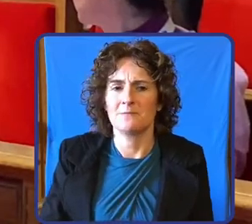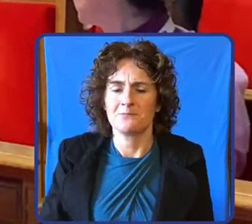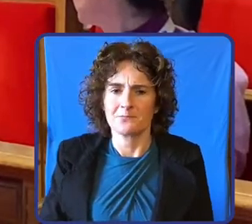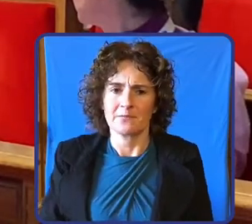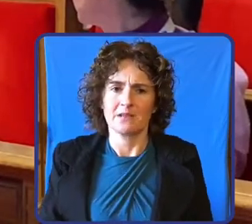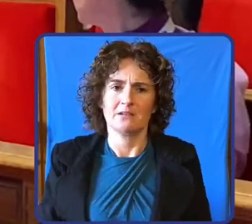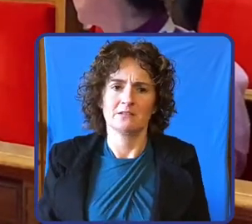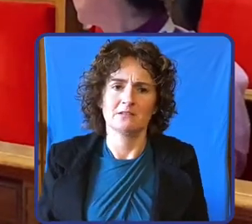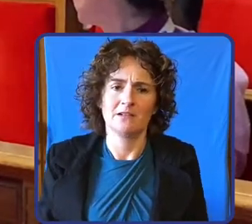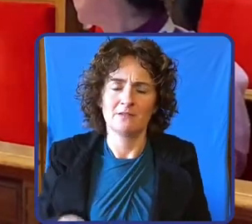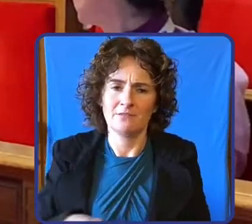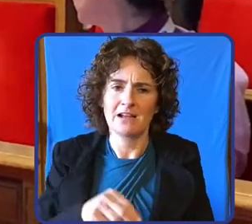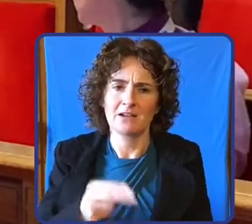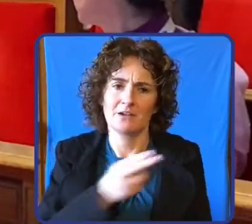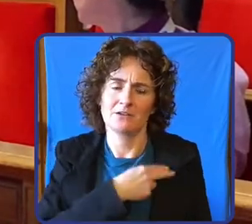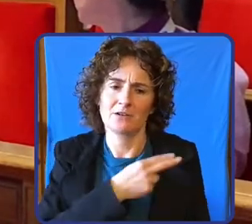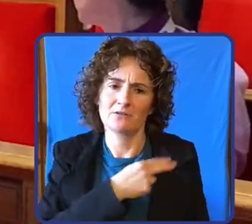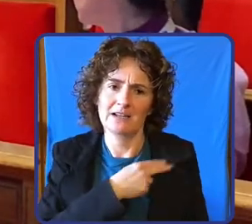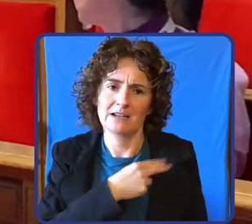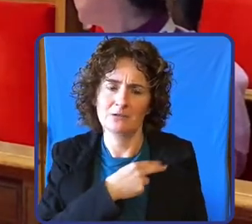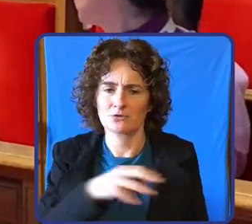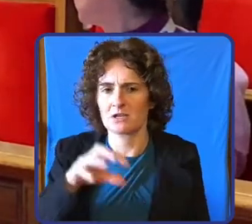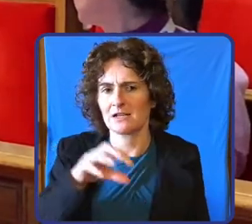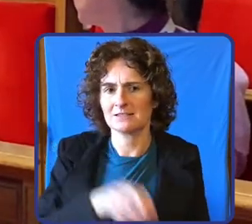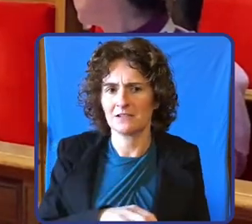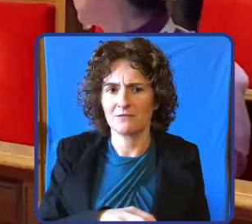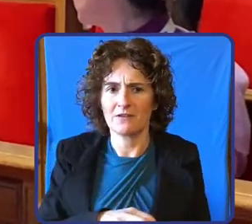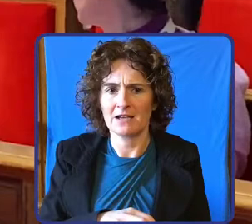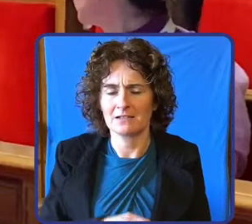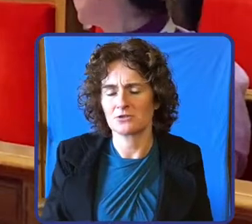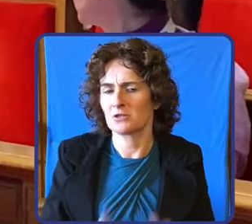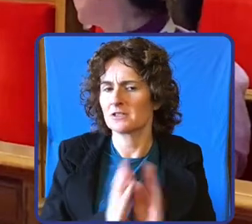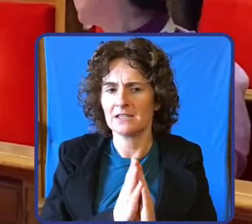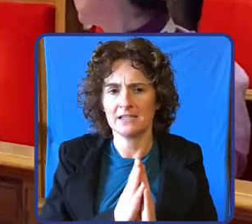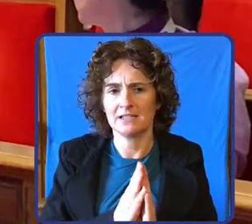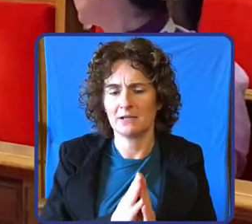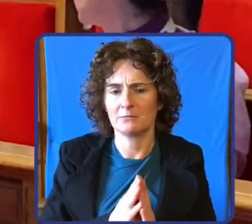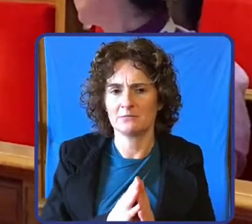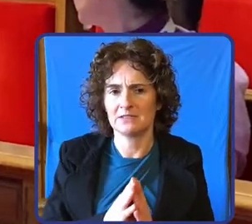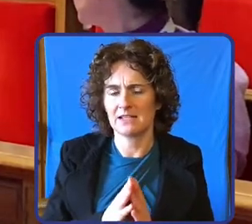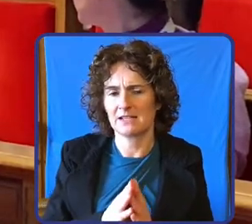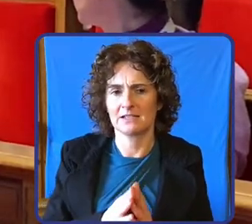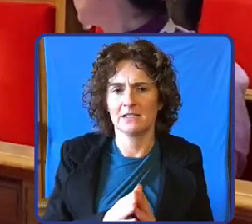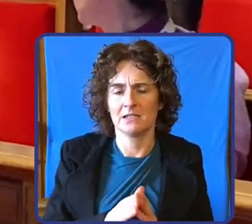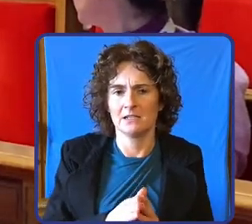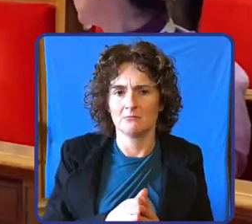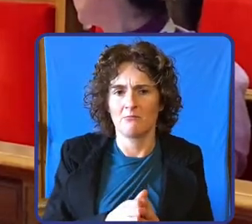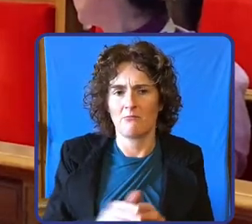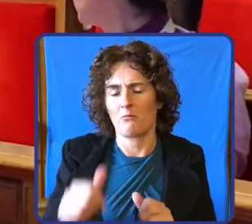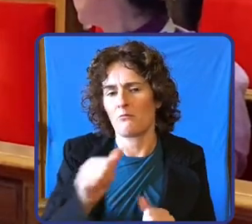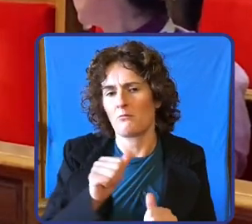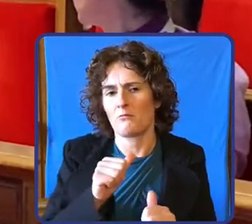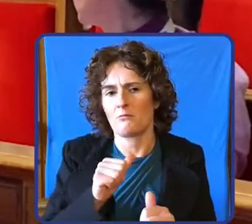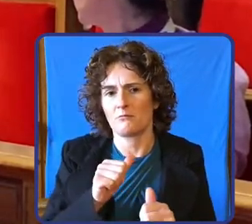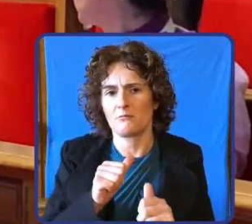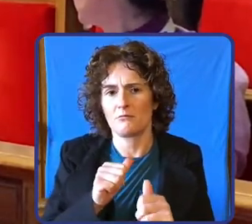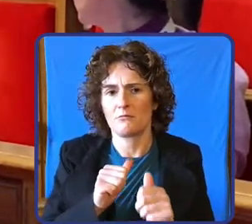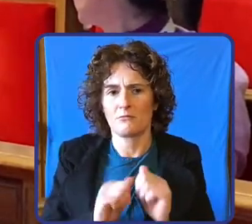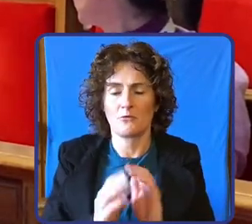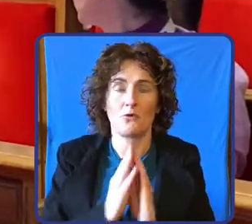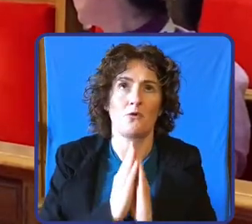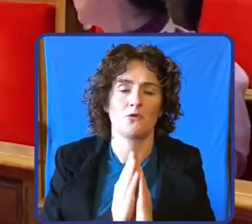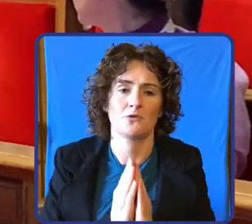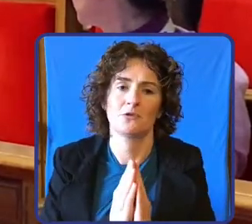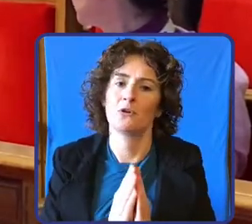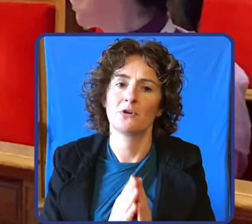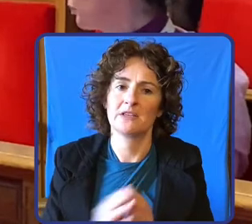az legyen, amikor belenyúlnak valamibe és probléma van, elkezdenek kapkodni, hogy segítsünk már önöknek. Ez nem így működik. Tehát mikor tanácsot adunk, akkor meg kellett volna